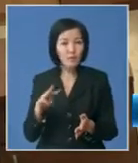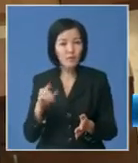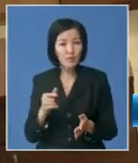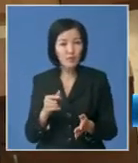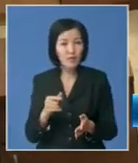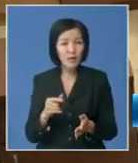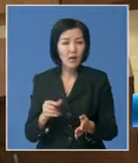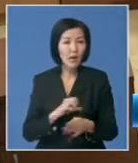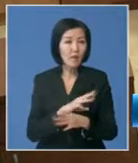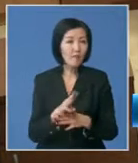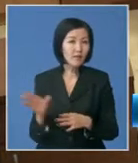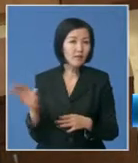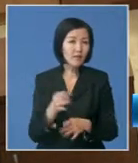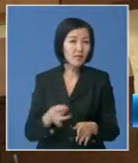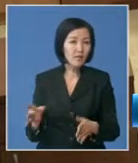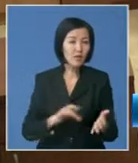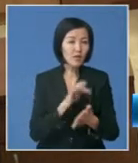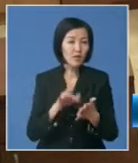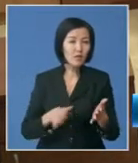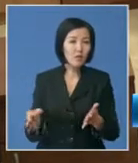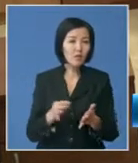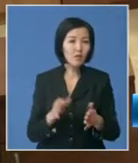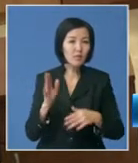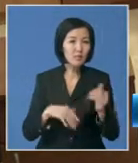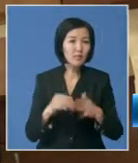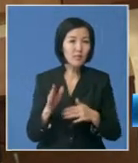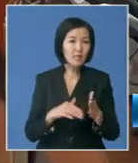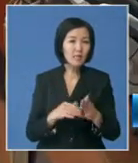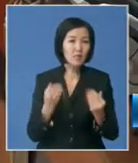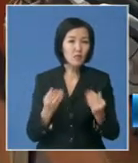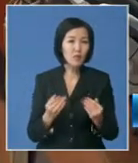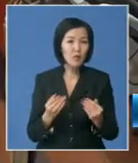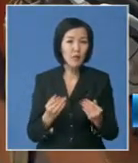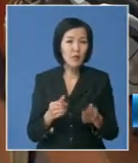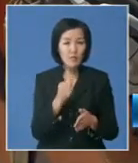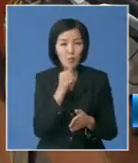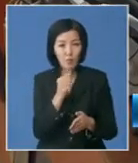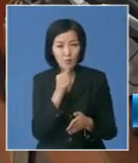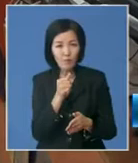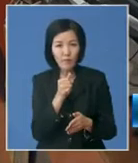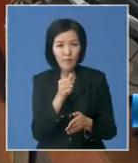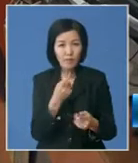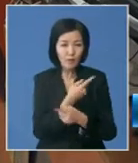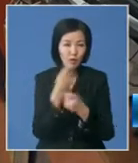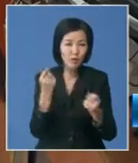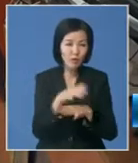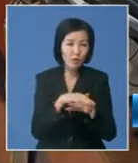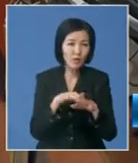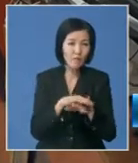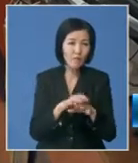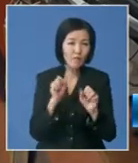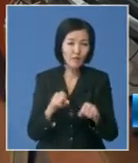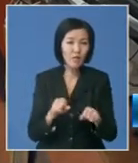миллионов тенге охватывает все районы и города области специалисты ведомства уже опробовали систему и предупреждает